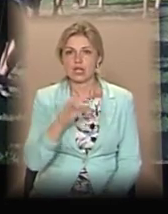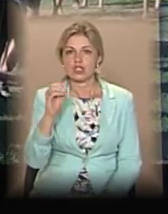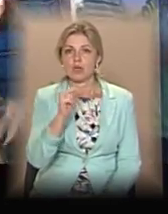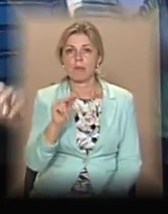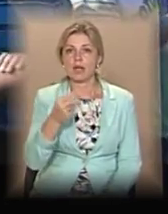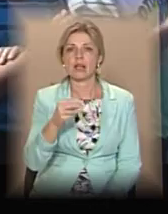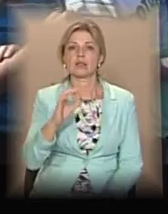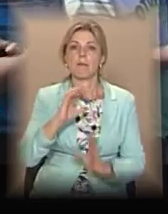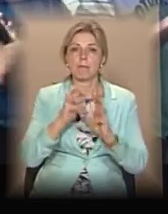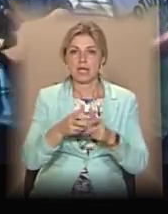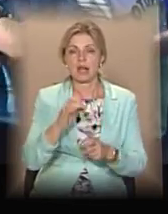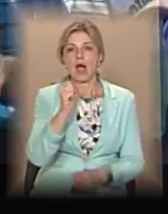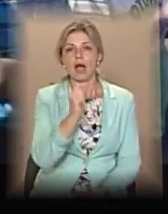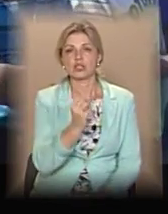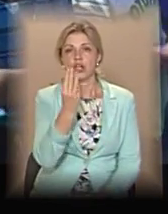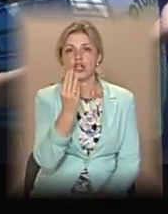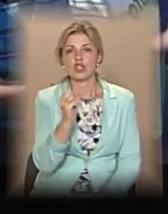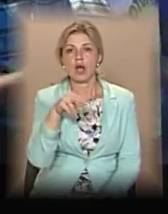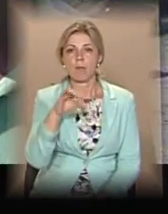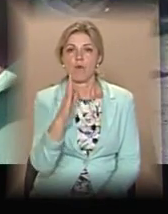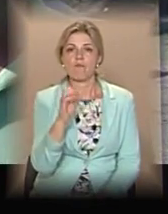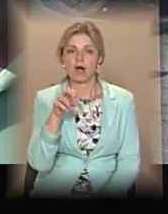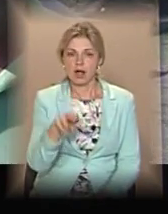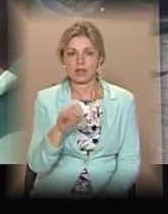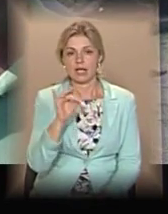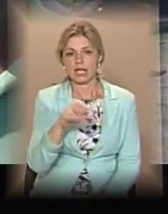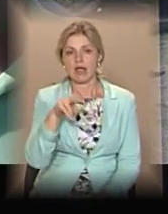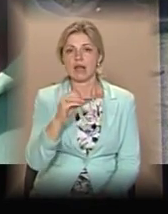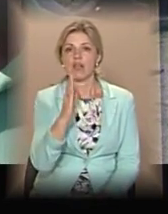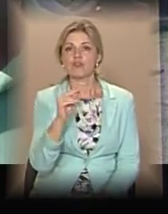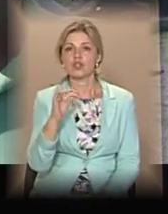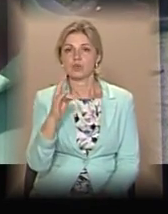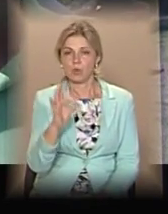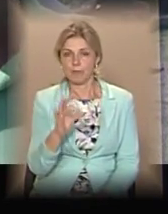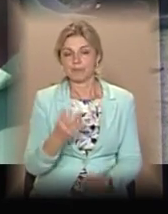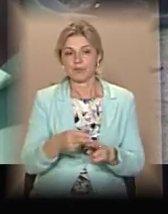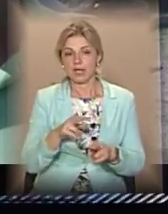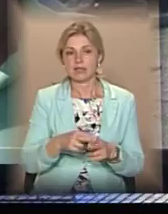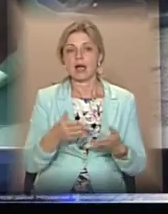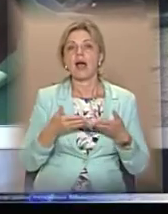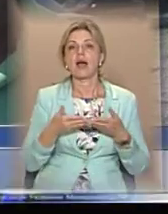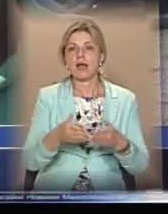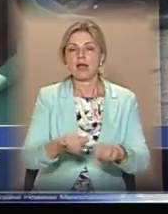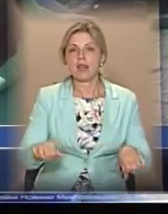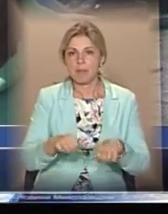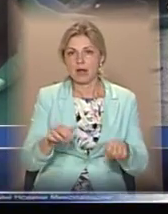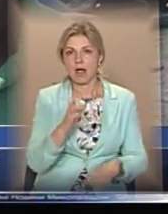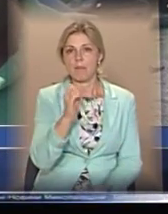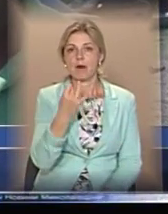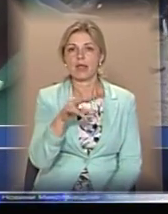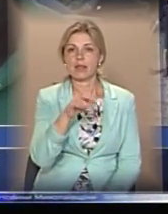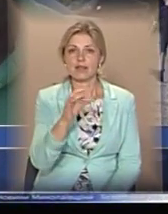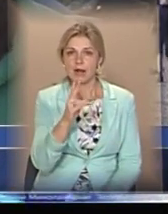ще Андрій Шаповал і Олександр Левченко. Гребля на байдарках каное – один з наймасовіших спортів в нашій області.